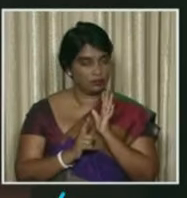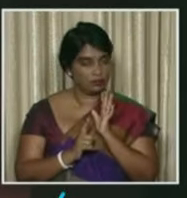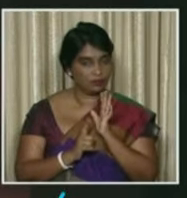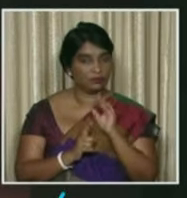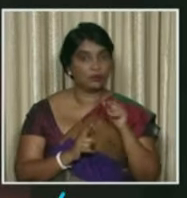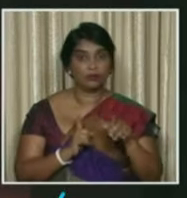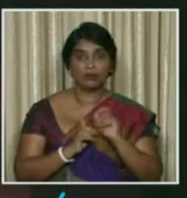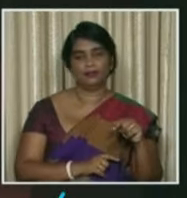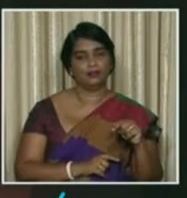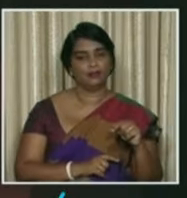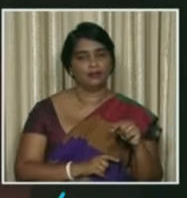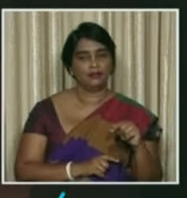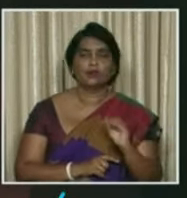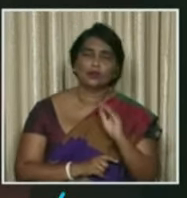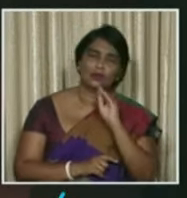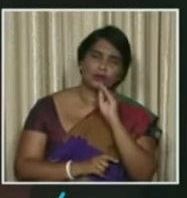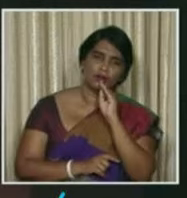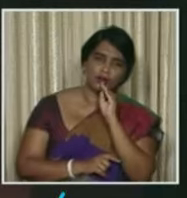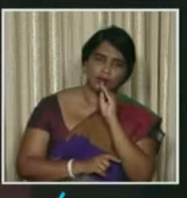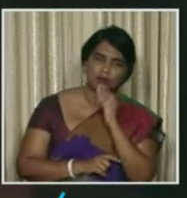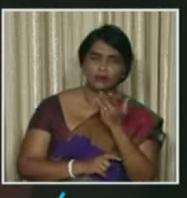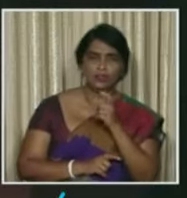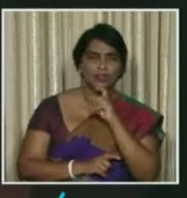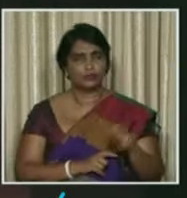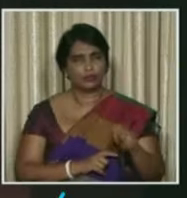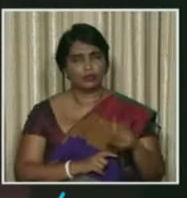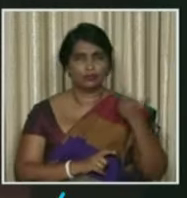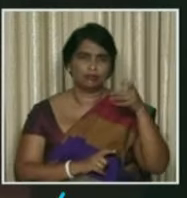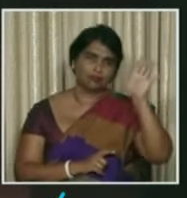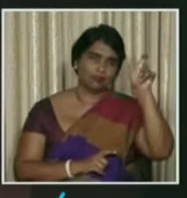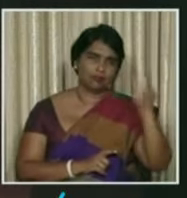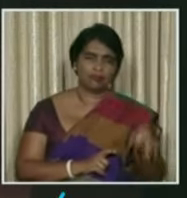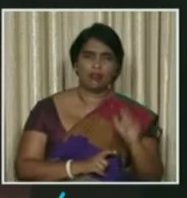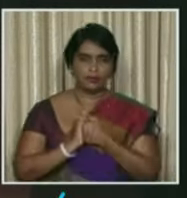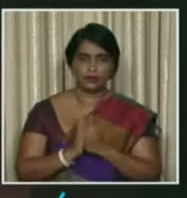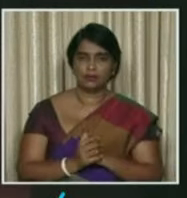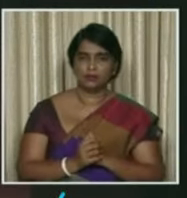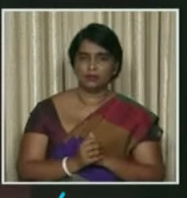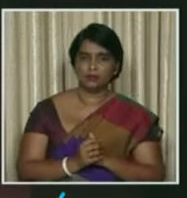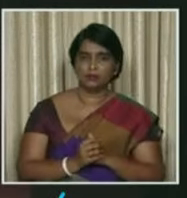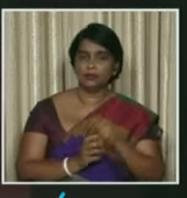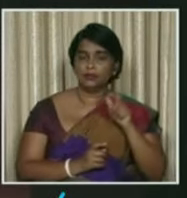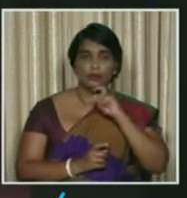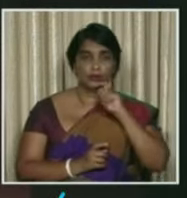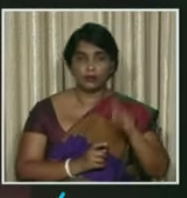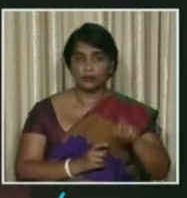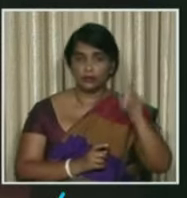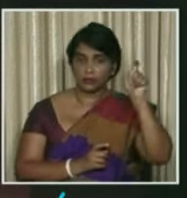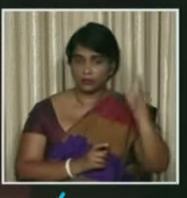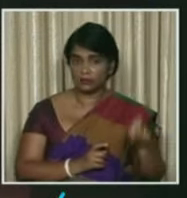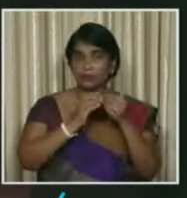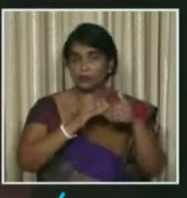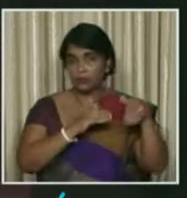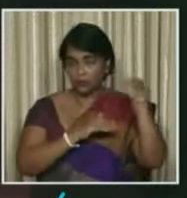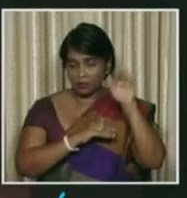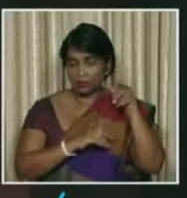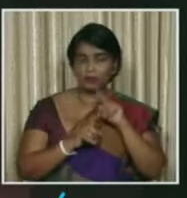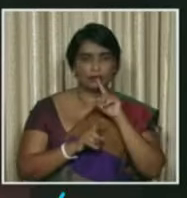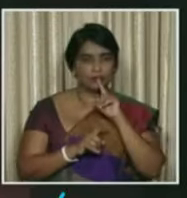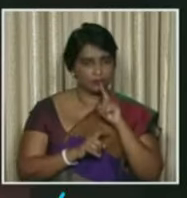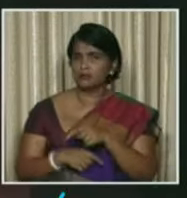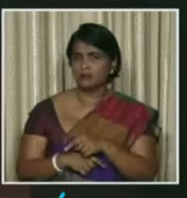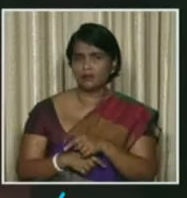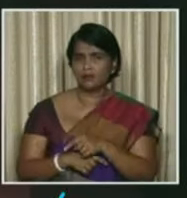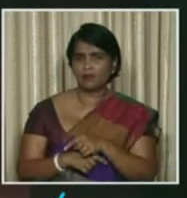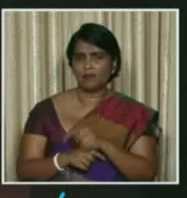මේ සභාවට ඇවිල්ලා එක්තරා විනිශ්චයකාරවරයෙකුගේ නමකුත් සඳහන් කරලා ඒ විනිශ්චයකාරවරයාගේ ප්‍රොමෝෂන් එක ගැන කතා කරලා